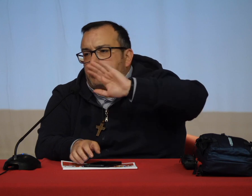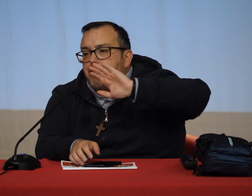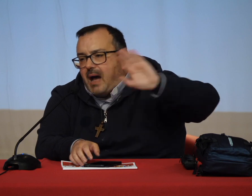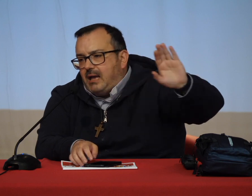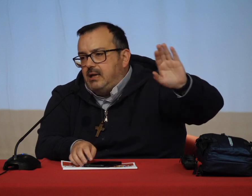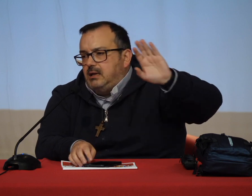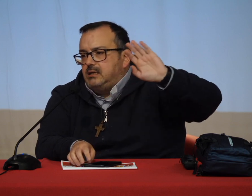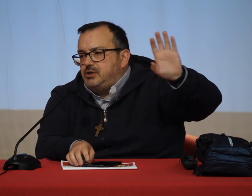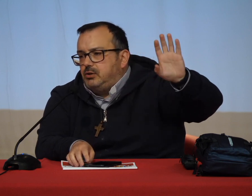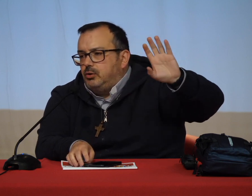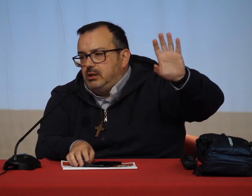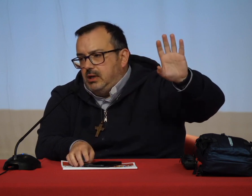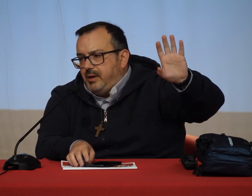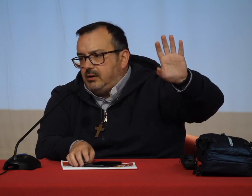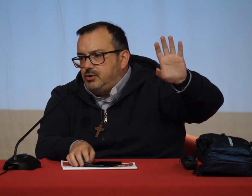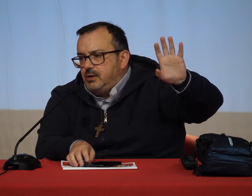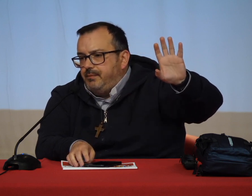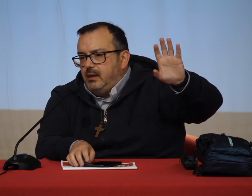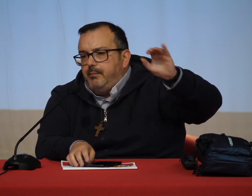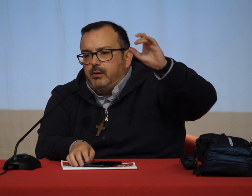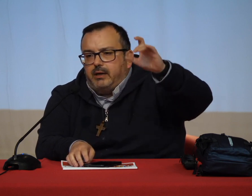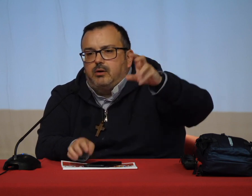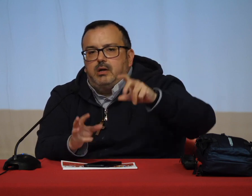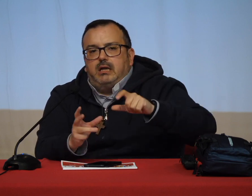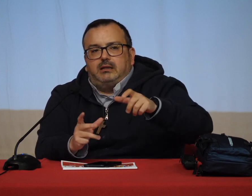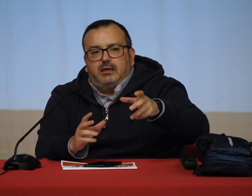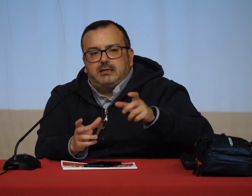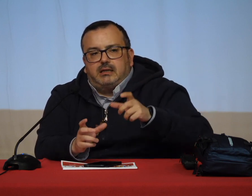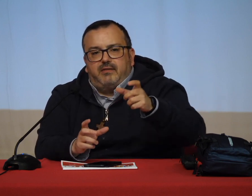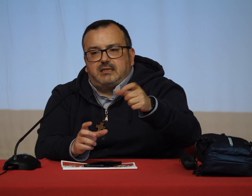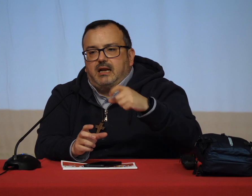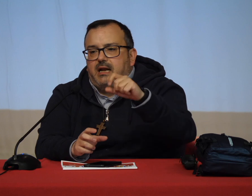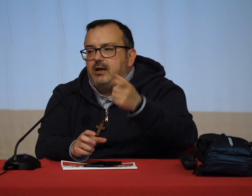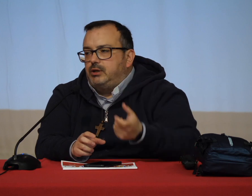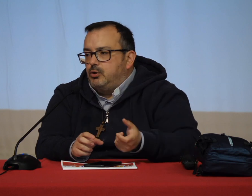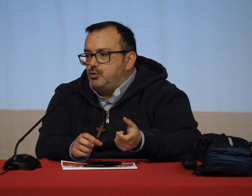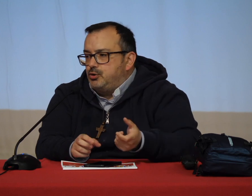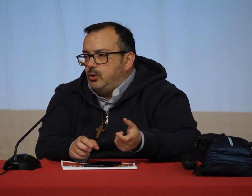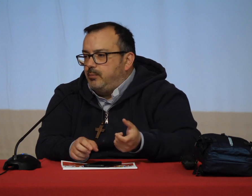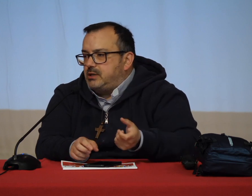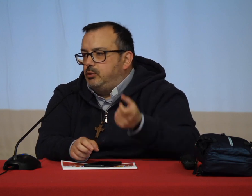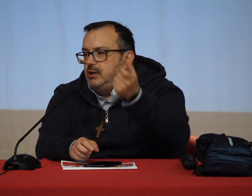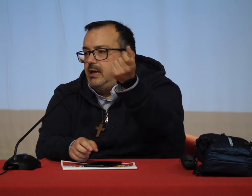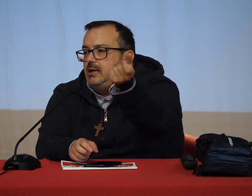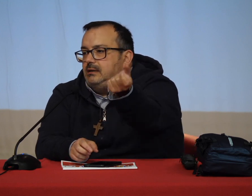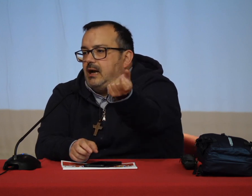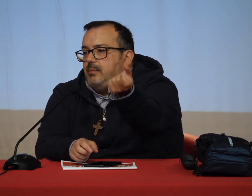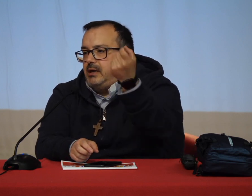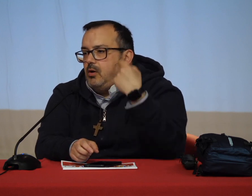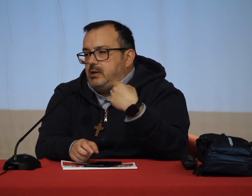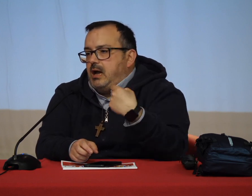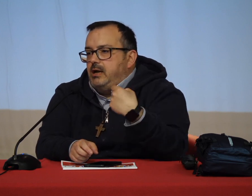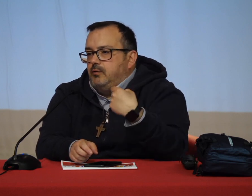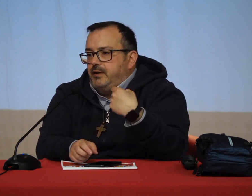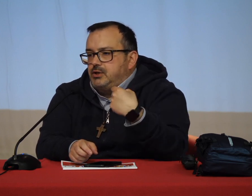attenzione mai sacerdoti i parroci però ecco il catechista deve essere l'anello di congiunzione possiamo dire tra la